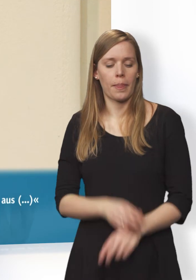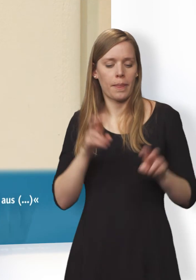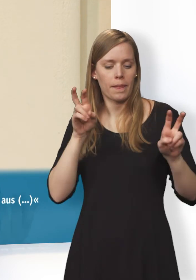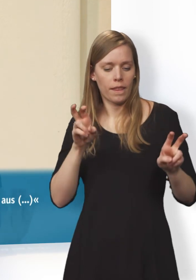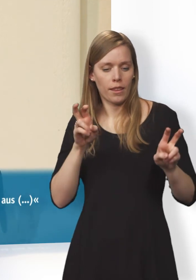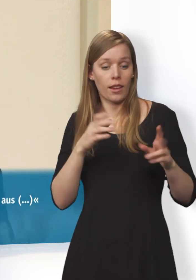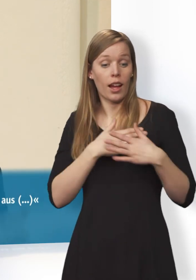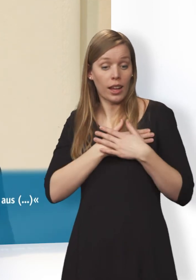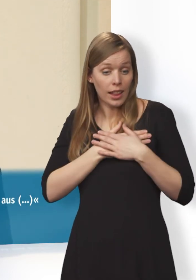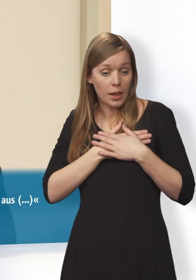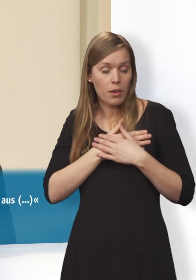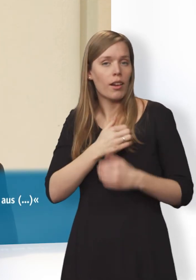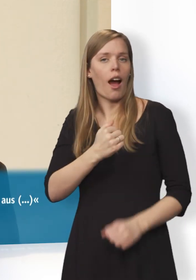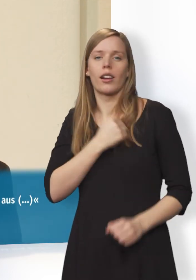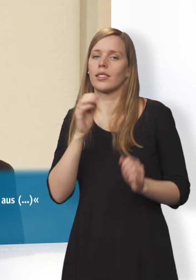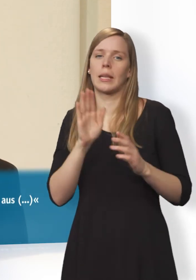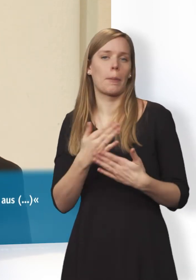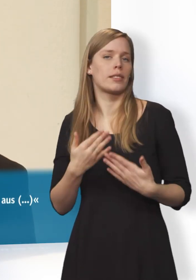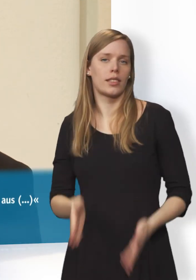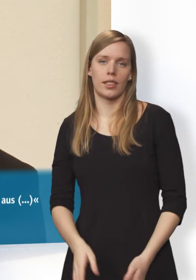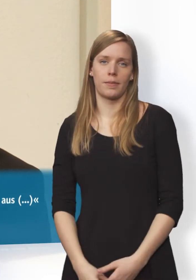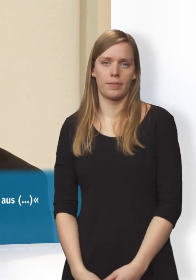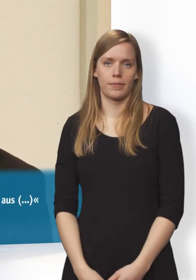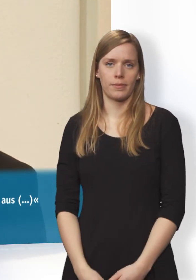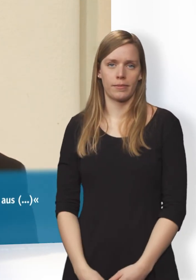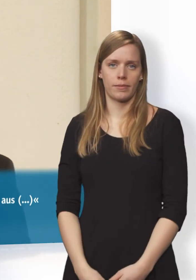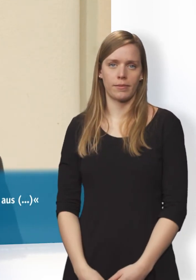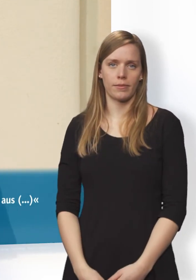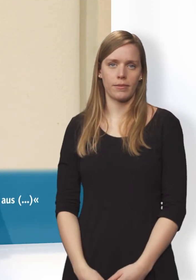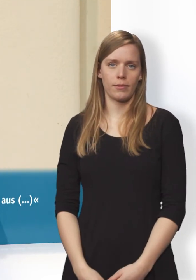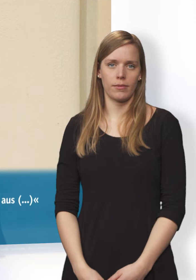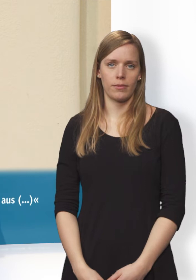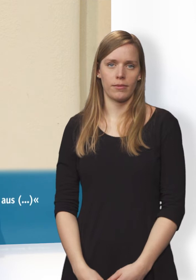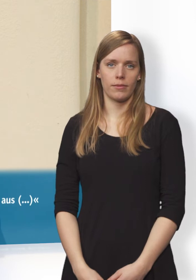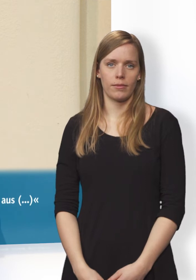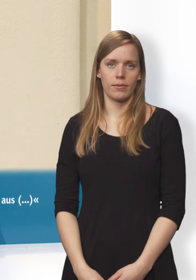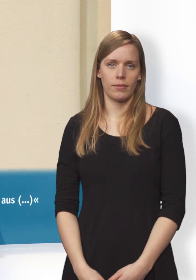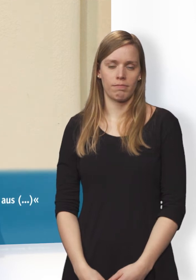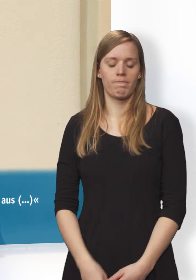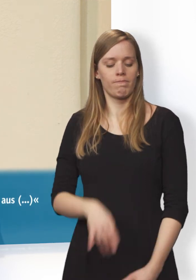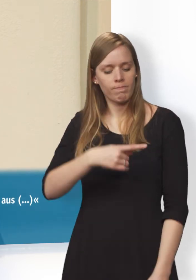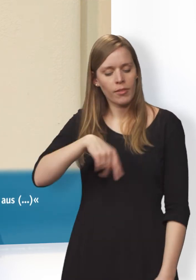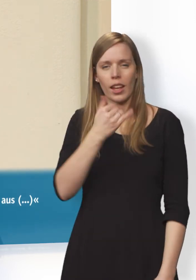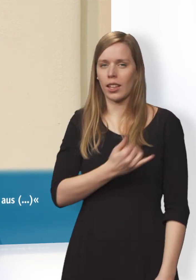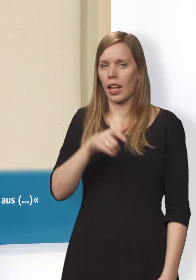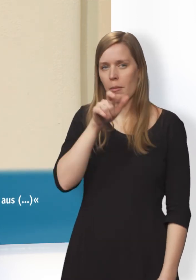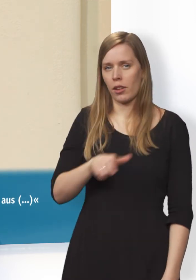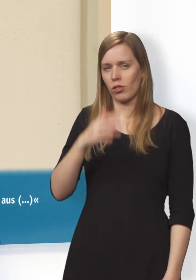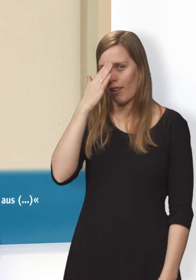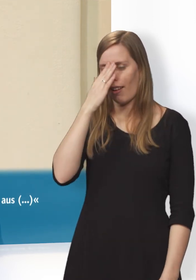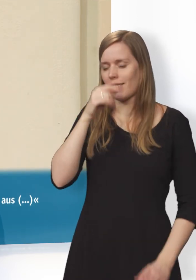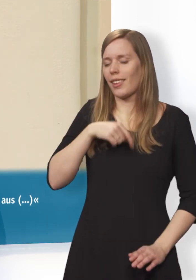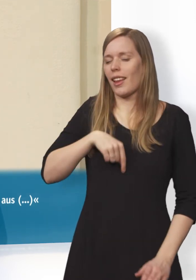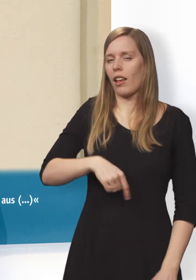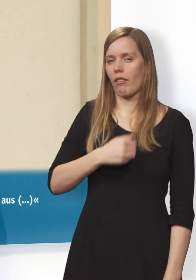keine furcht es gibt eine ganz tiefe angst in uns wissen sie was das